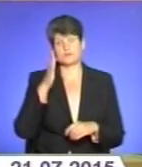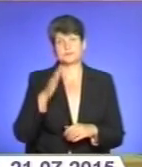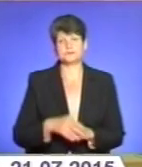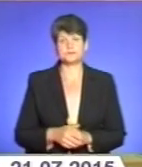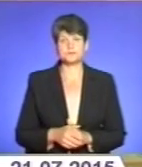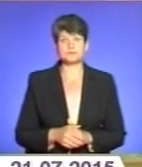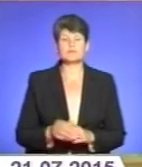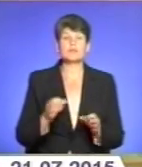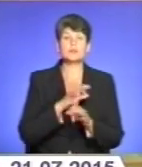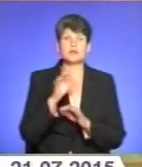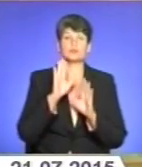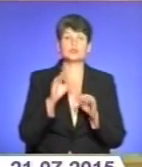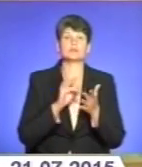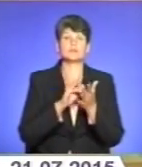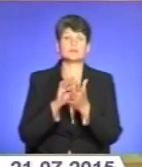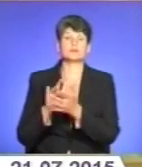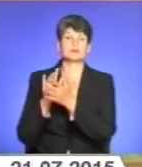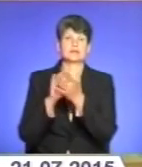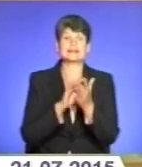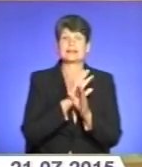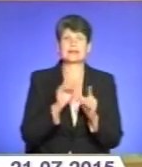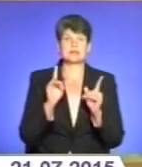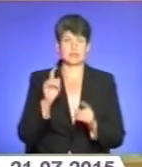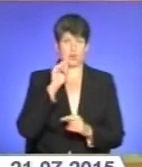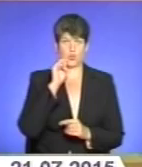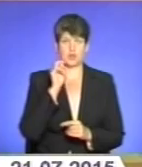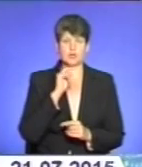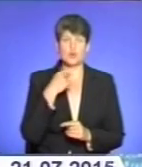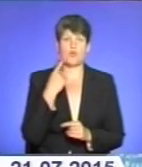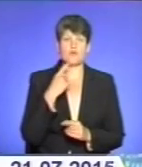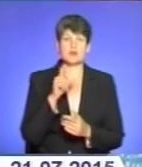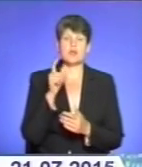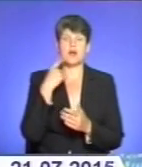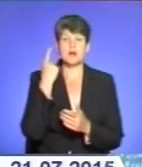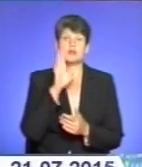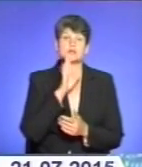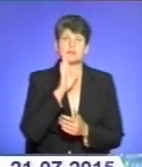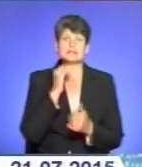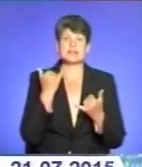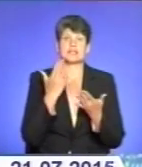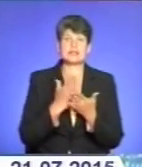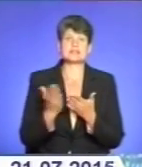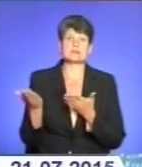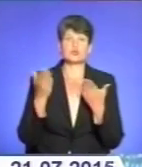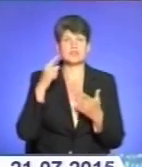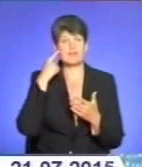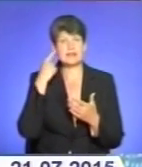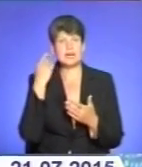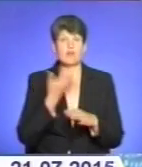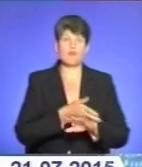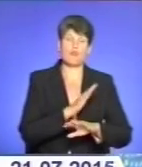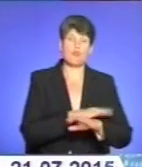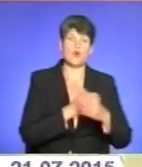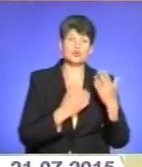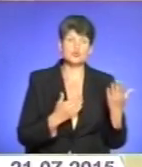Проект продовжить подорожувати і не лише Україною, зазначає авторка. Наразі вже є запрошення до Китаю та Польщі. До речі,